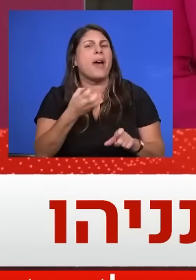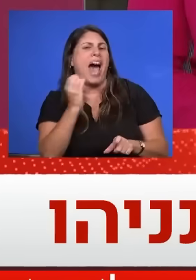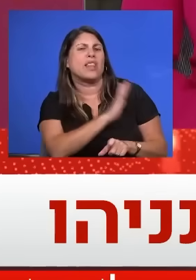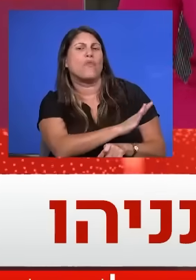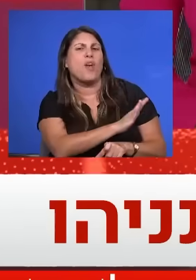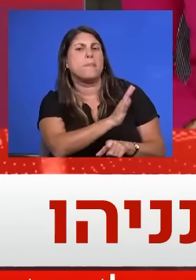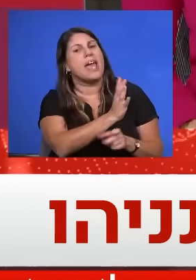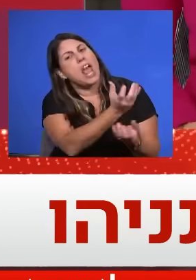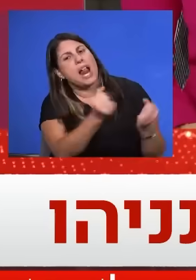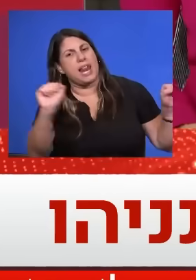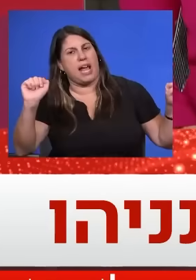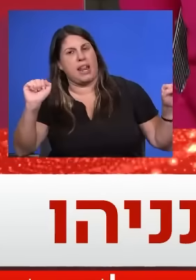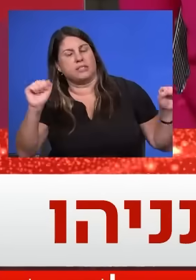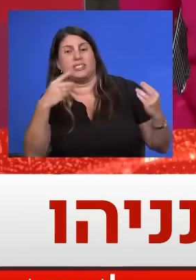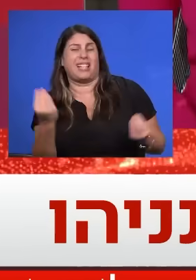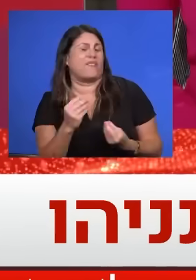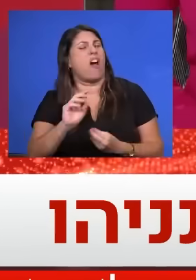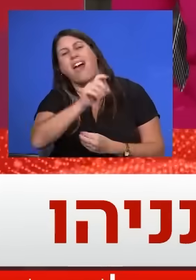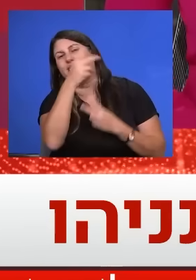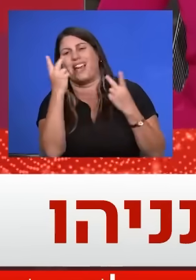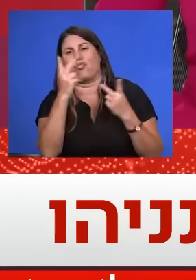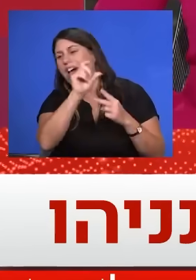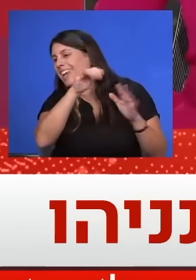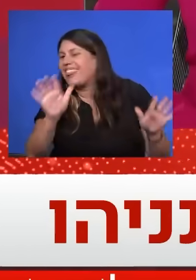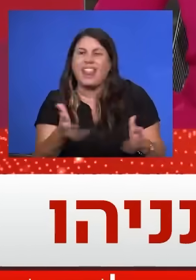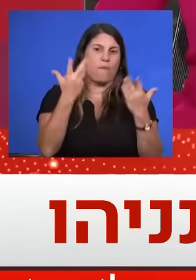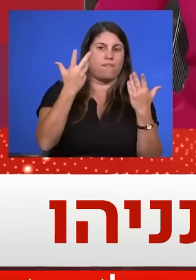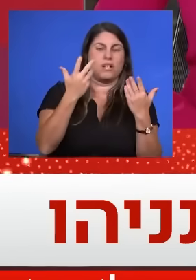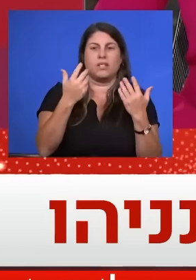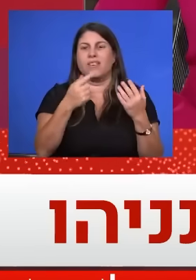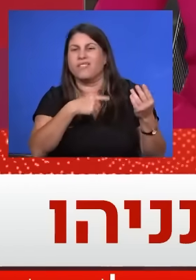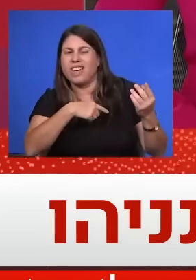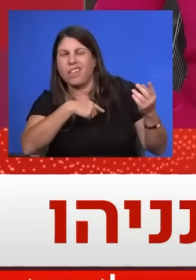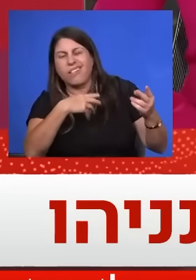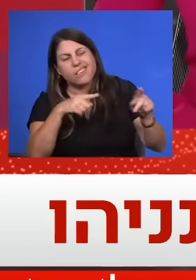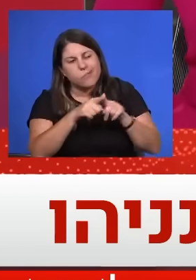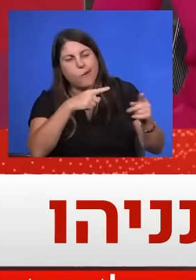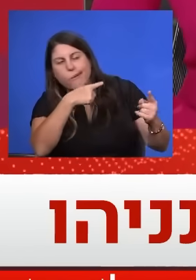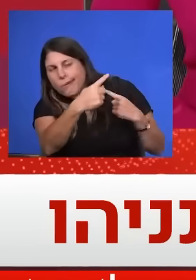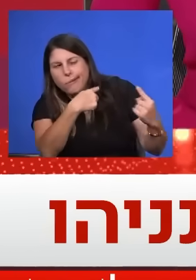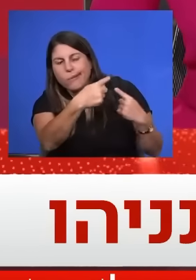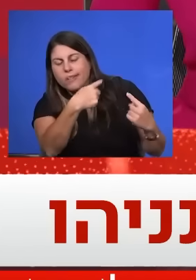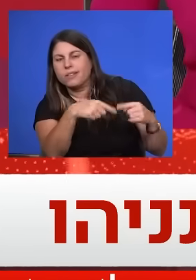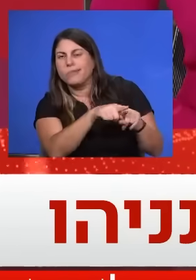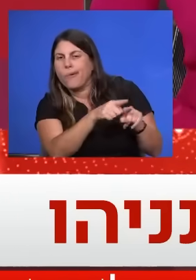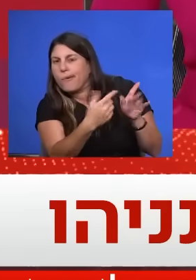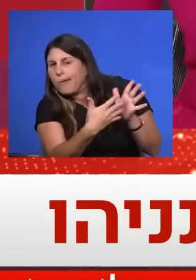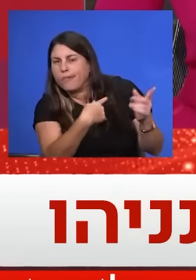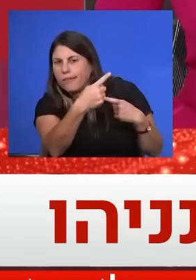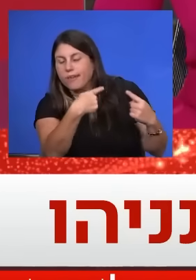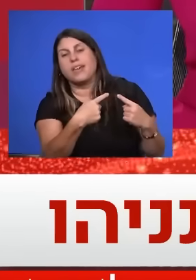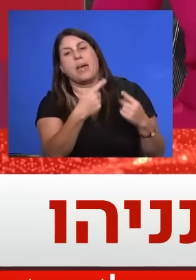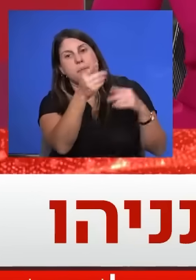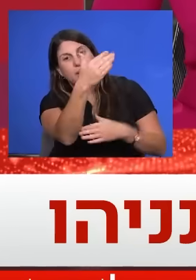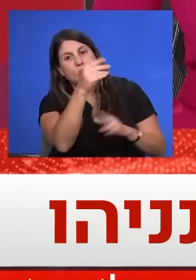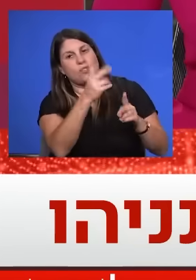ביותר, ודאי הדחוף ביותר, בהתחשבנויות, גם מדיניות, אפשר יהיה לעשות גם אחר כך. אלוף במילואים גיורא איילנד, תודה רבה